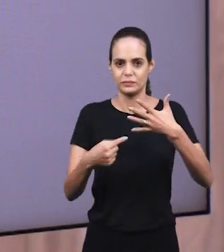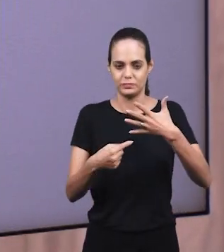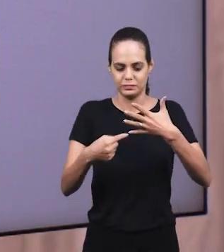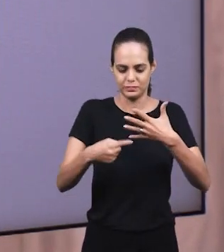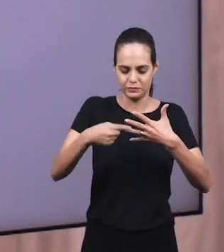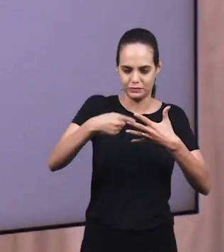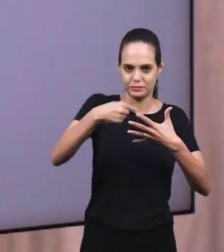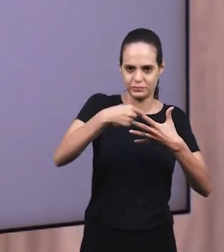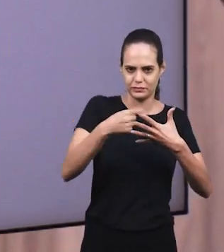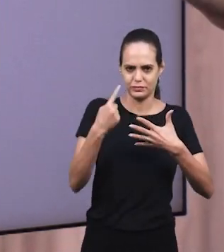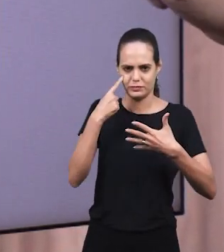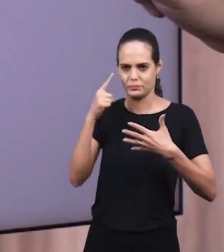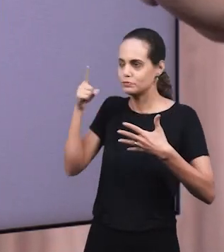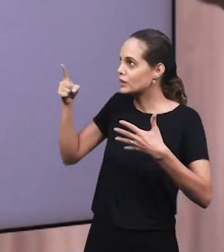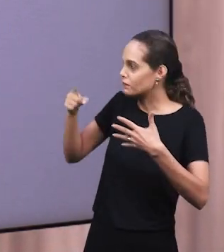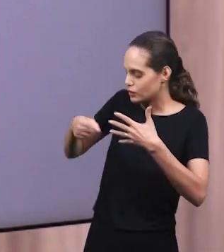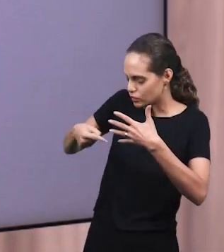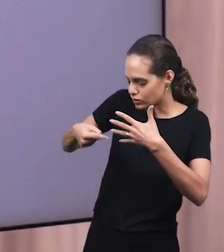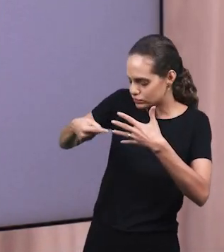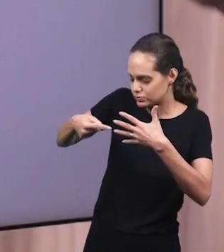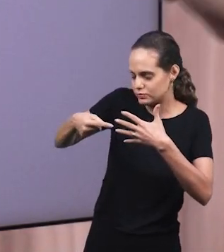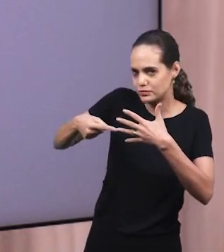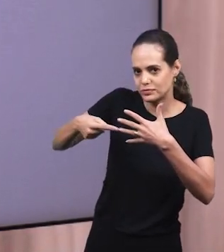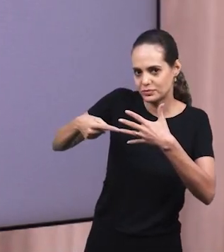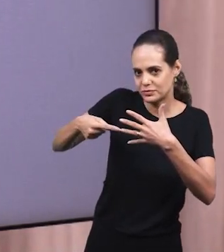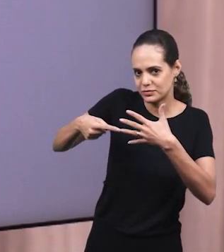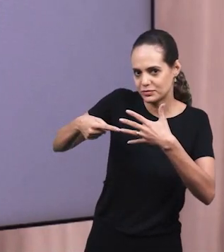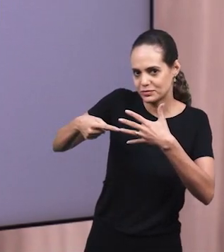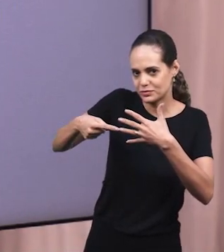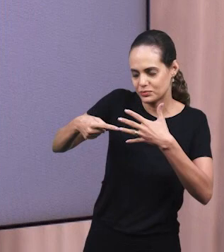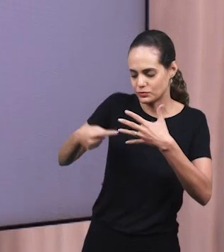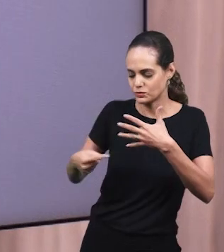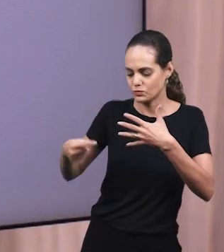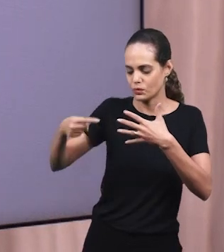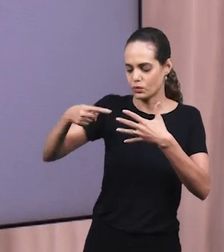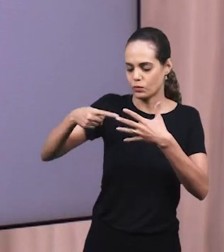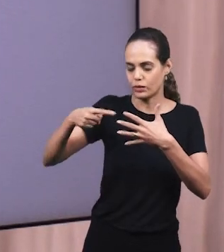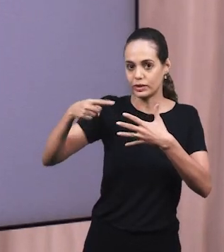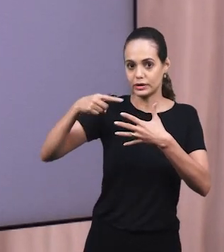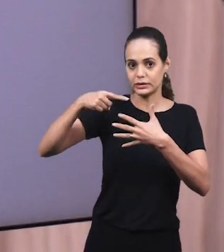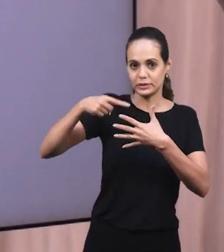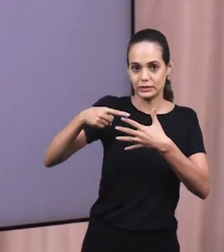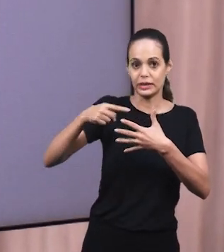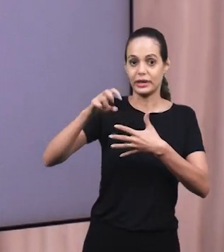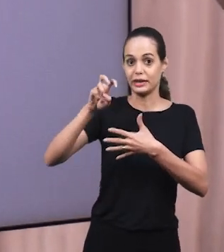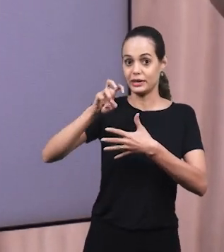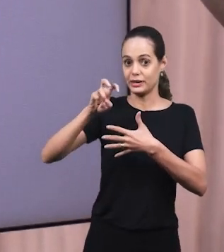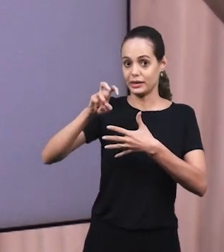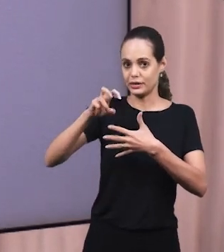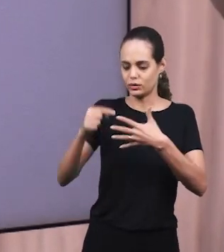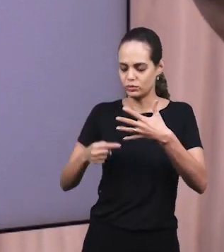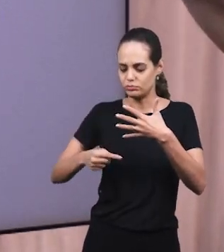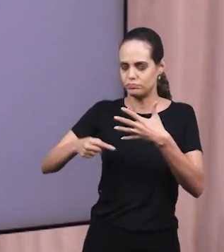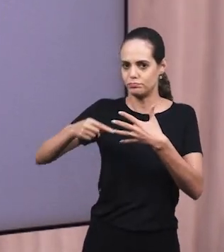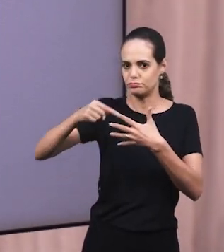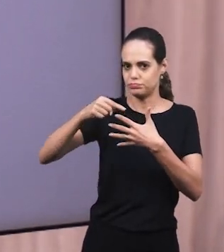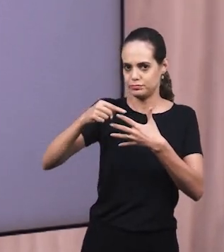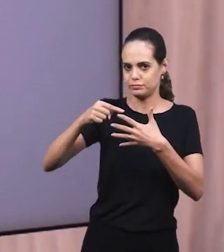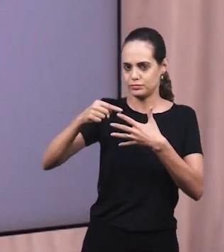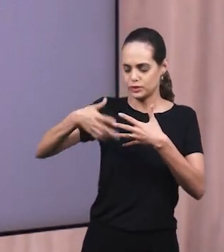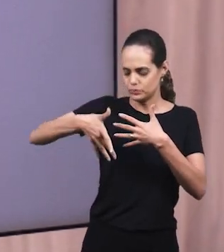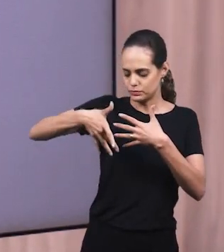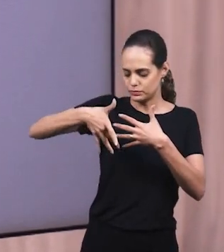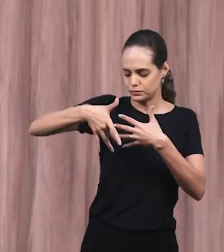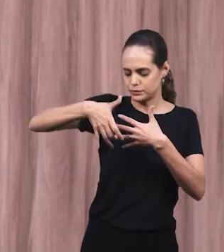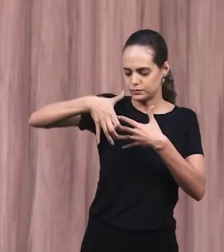espace, 3e corde, premier doigt. Deuxième espace, 4e, 5e corde, 12e et